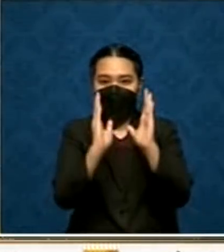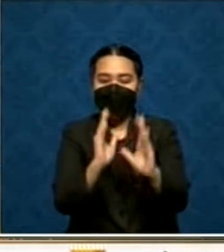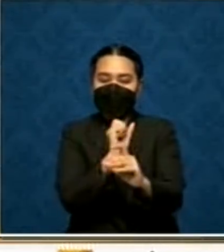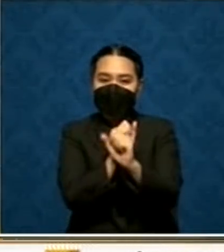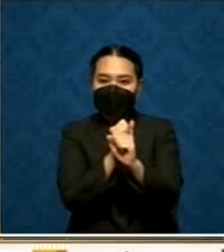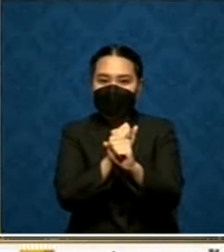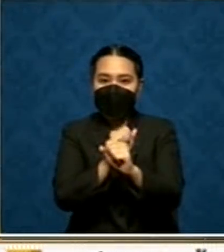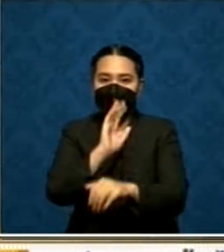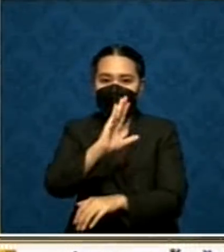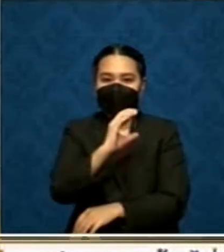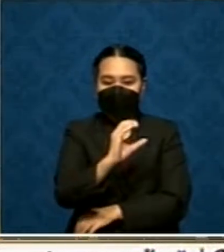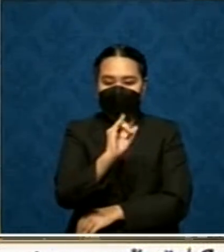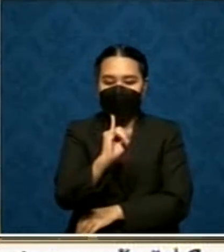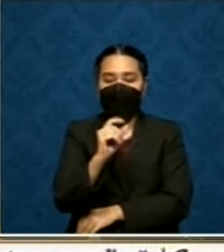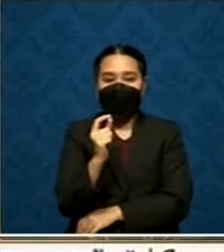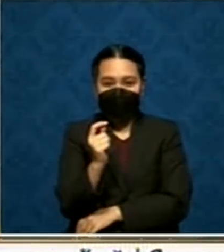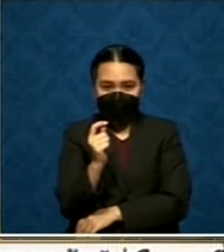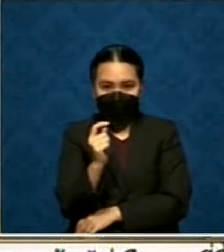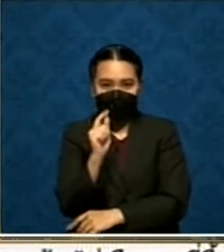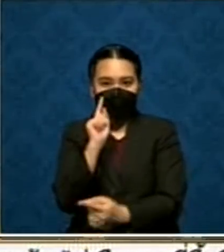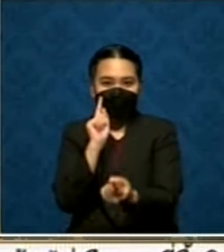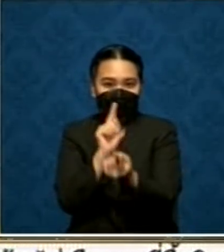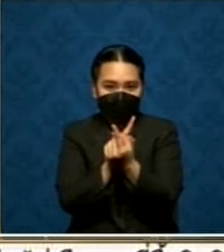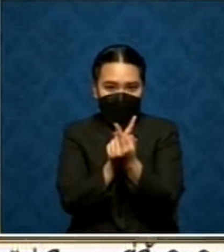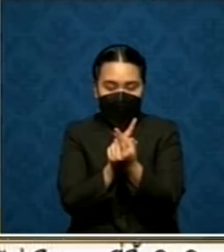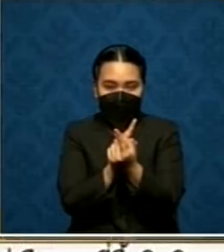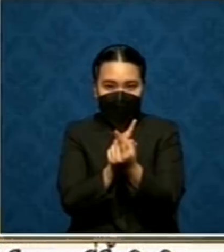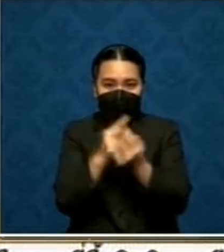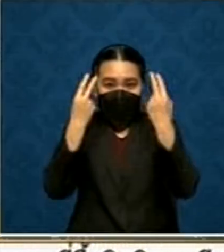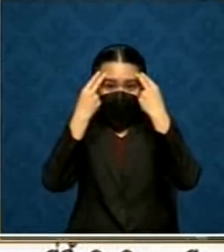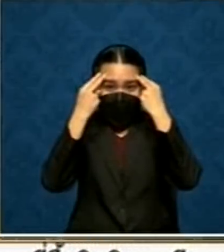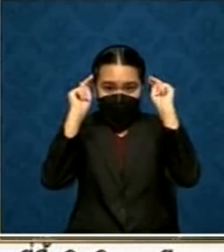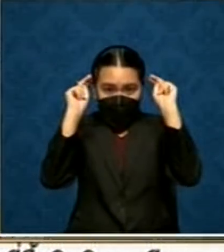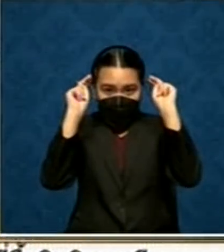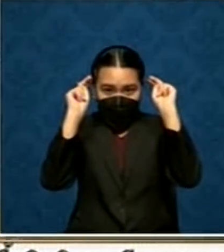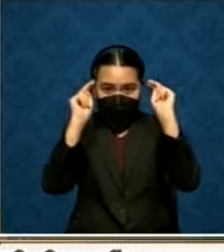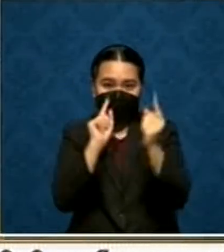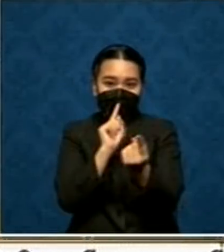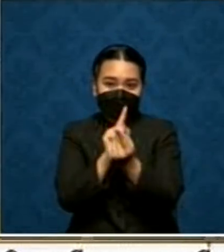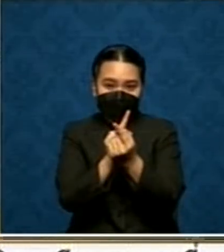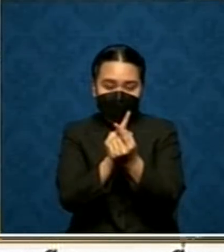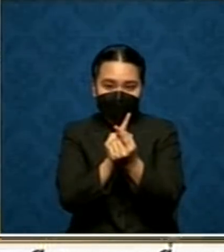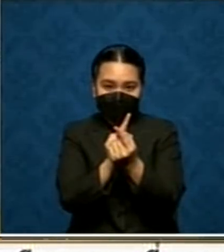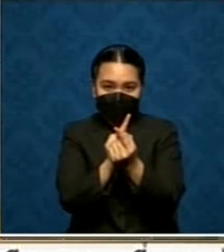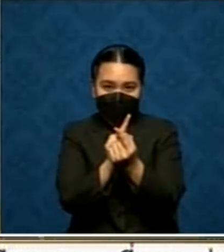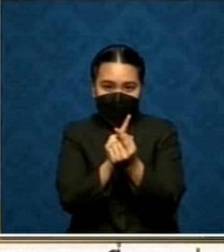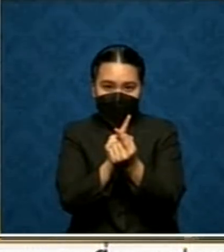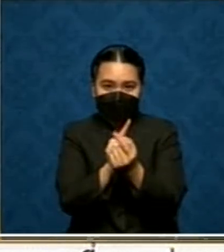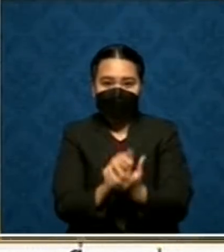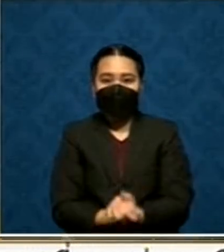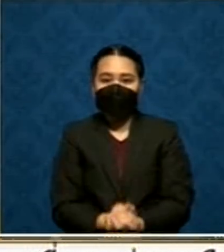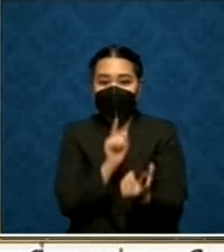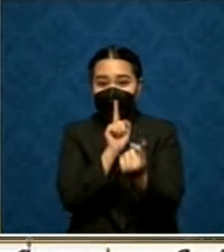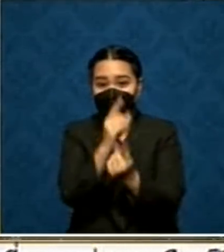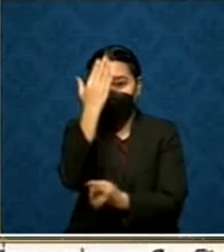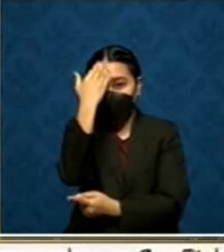สูงของ CIA ก็เขาพบ นายกฎตมตีที่ทำเียบไปอะไร เรื่องอะไร